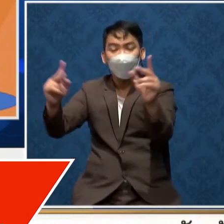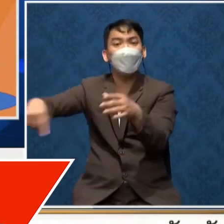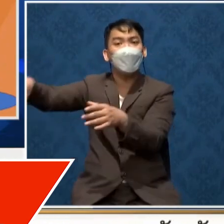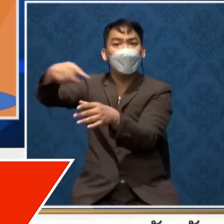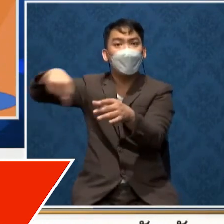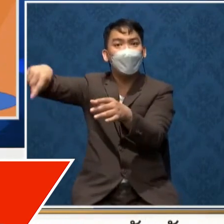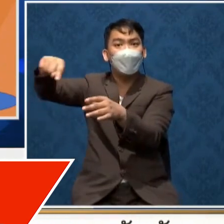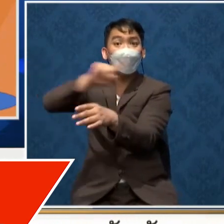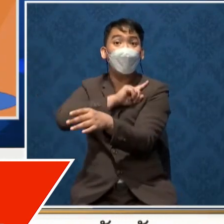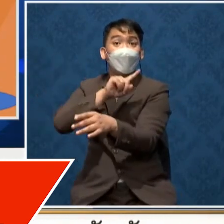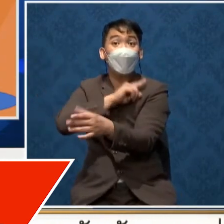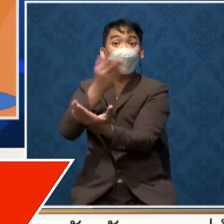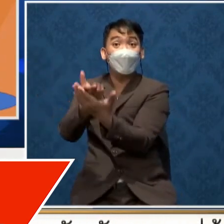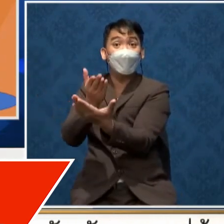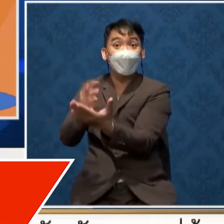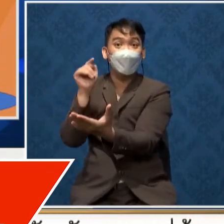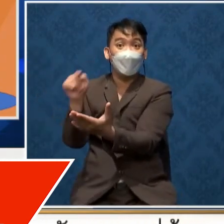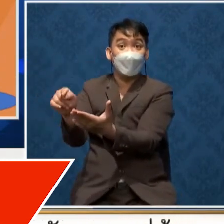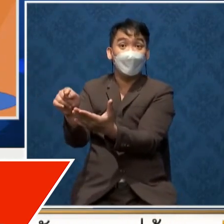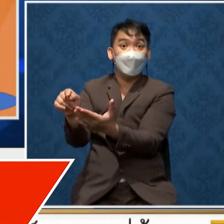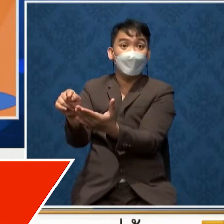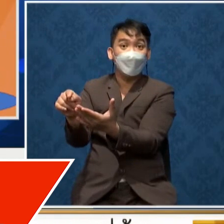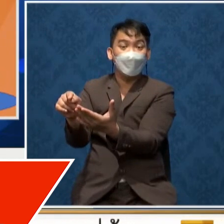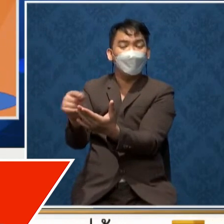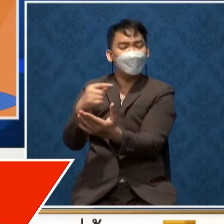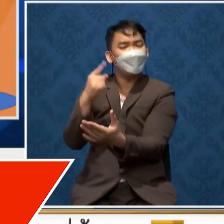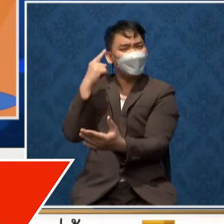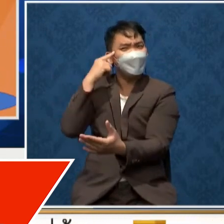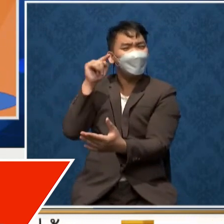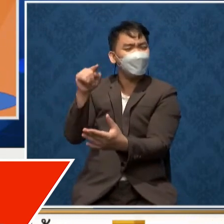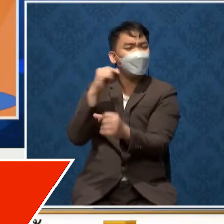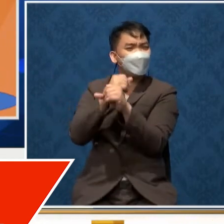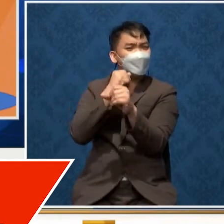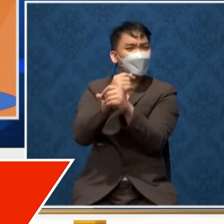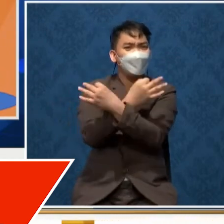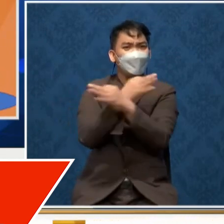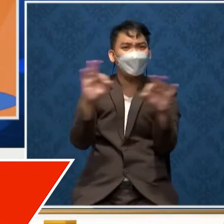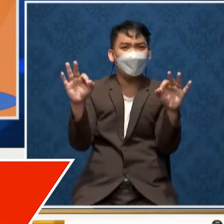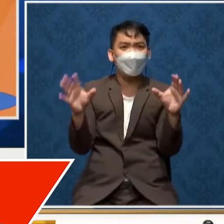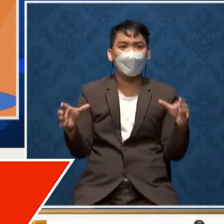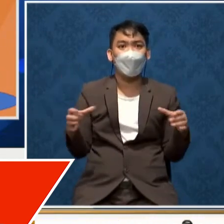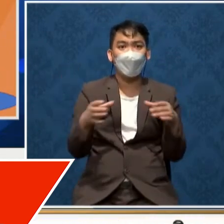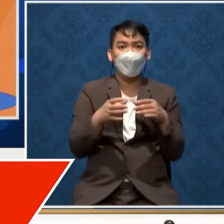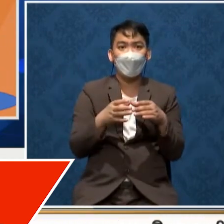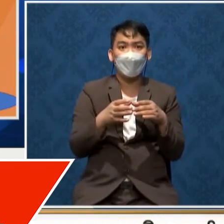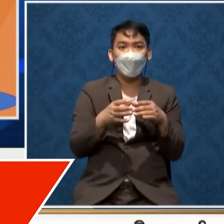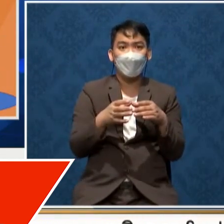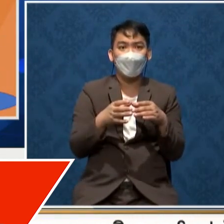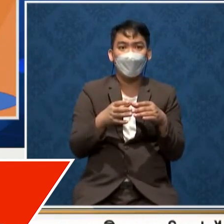ป็นหลักประกันความเป็นอิสระจากคณะรัฐมนตรี